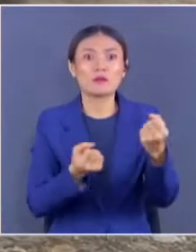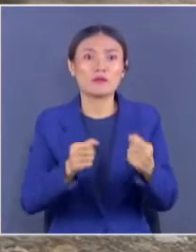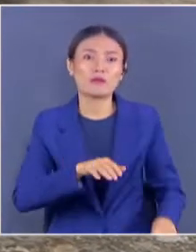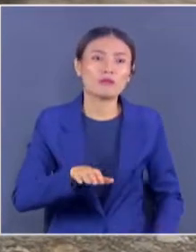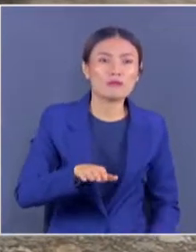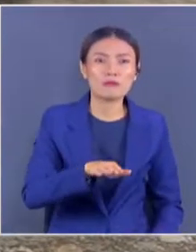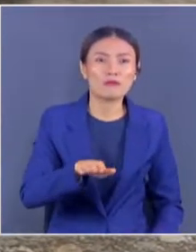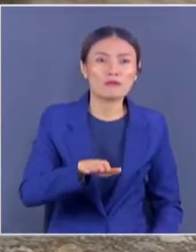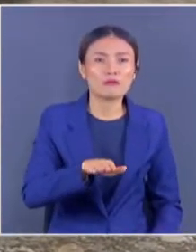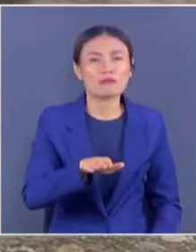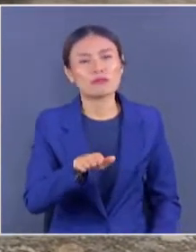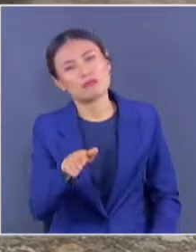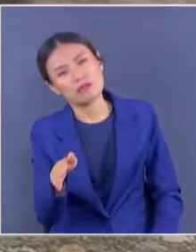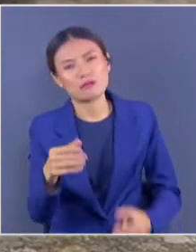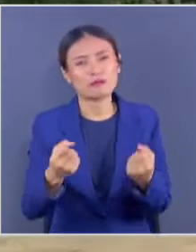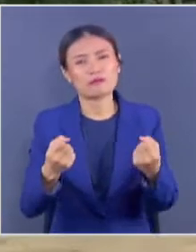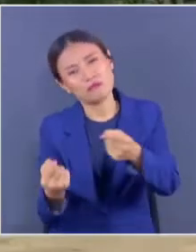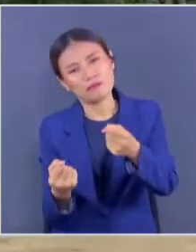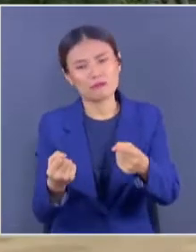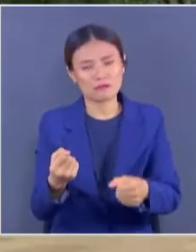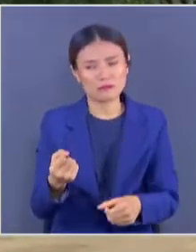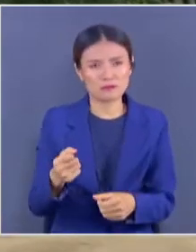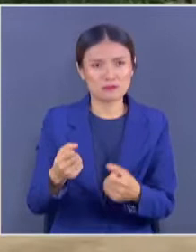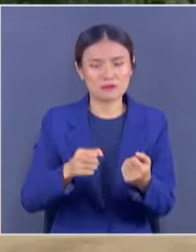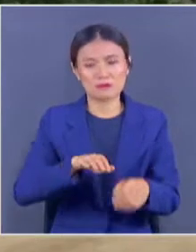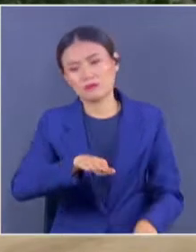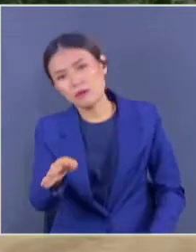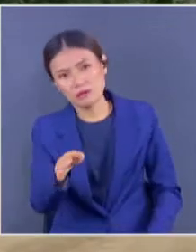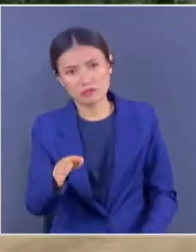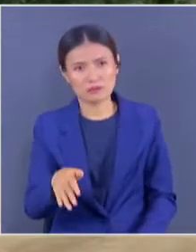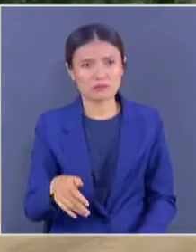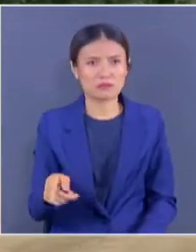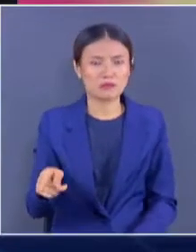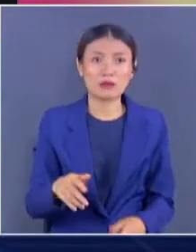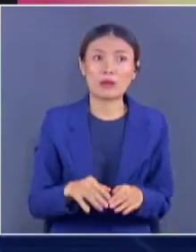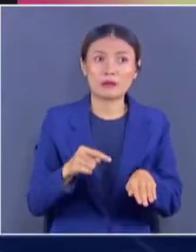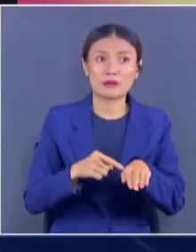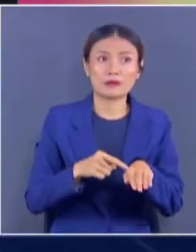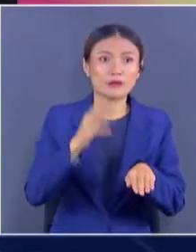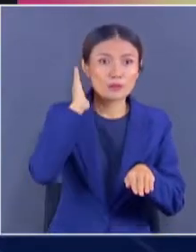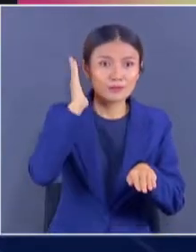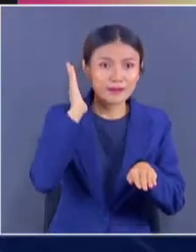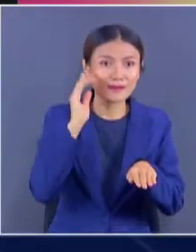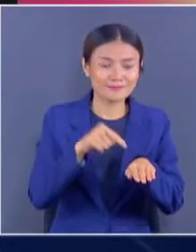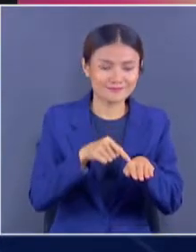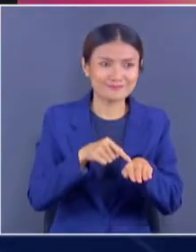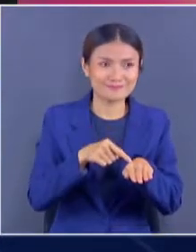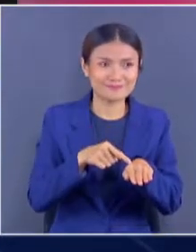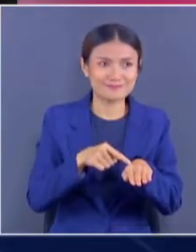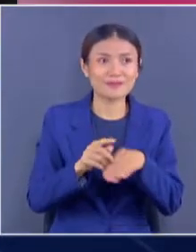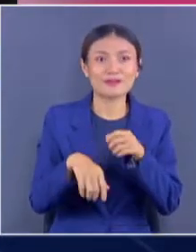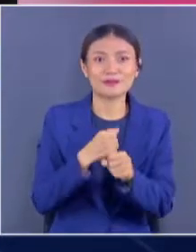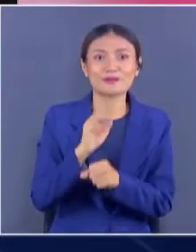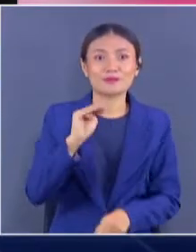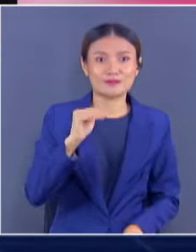เพราะความเมาของเขาครับทีนี้ในส่วนของผู้เสียหายก็คือคุณพัทยาทิพย์อุตรอายุ